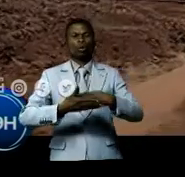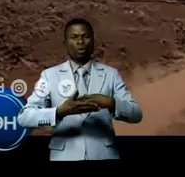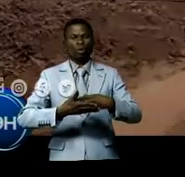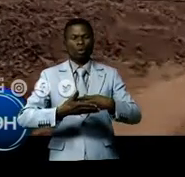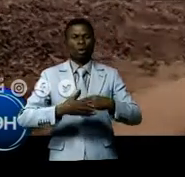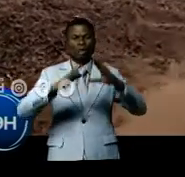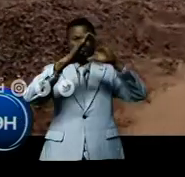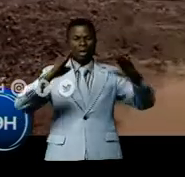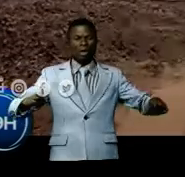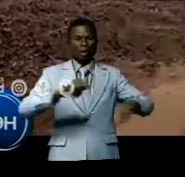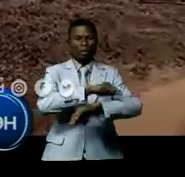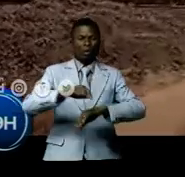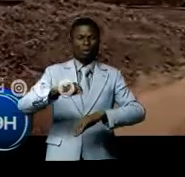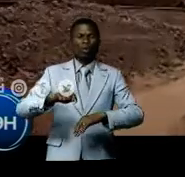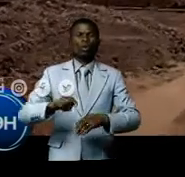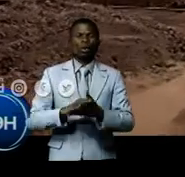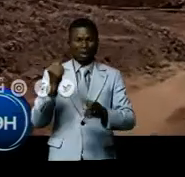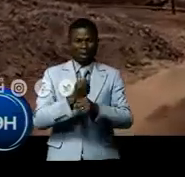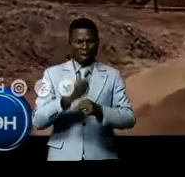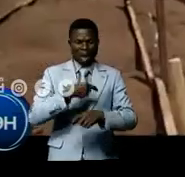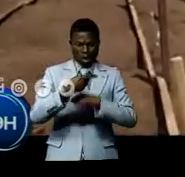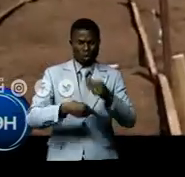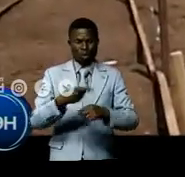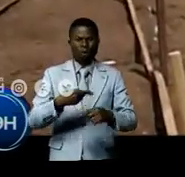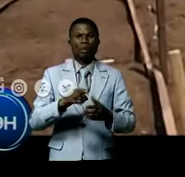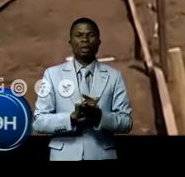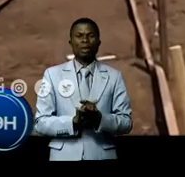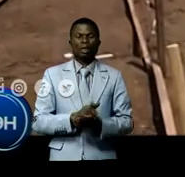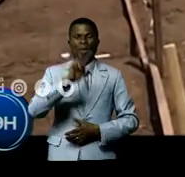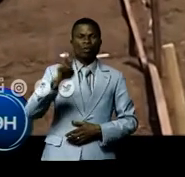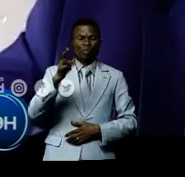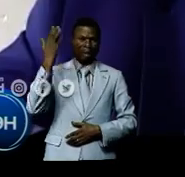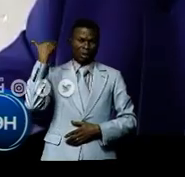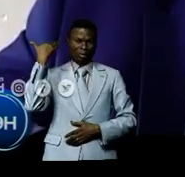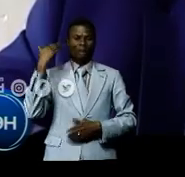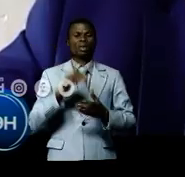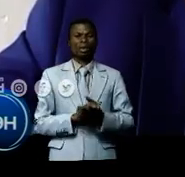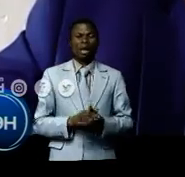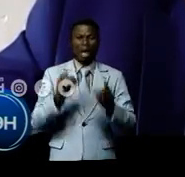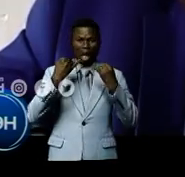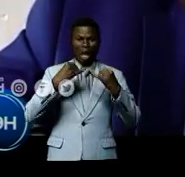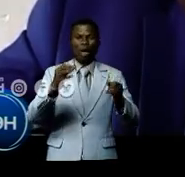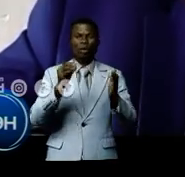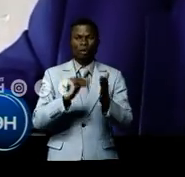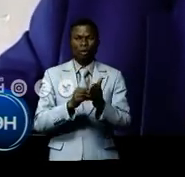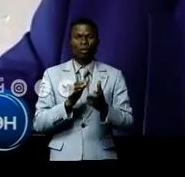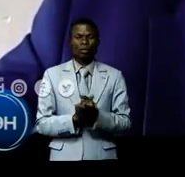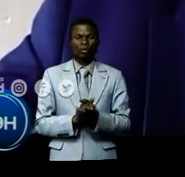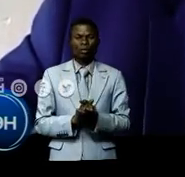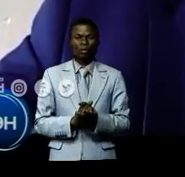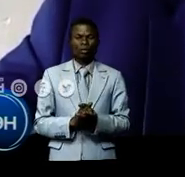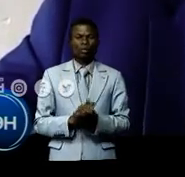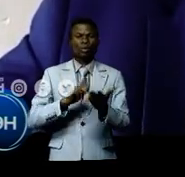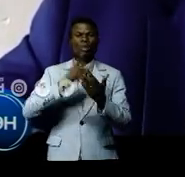d'un bâtiment administratif où les travaux ont été lancés vendredi dernier. Vous signalez que les